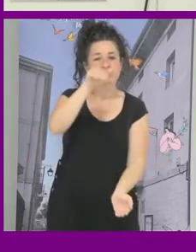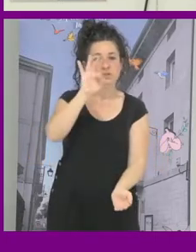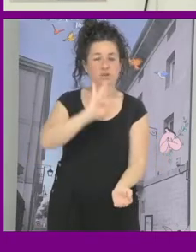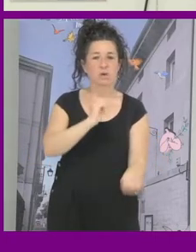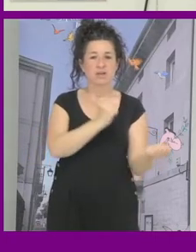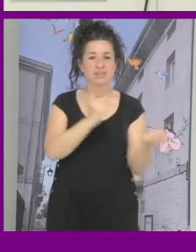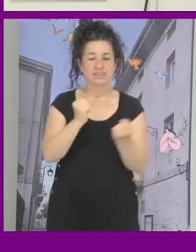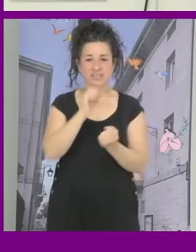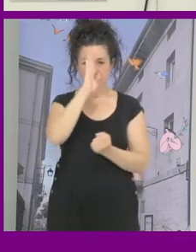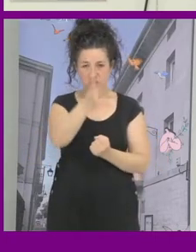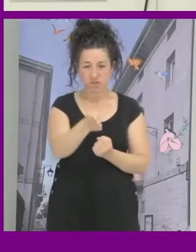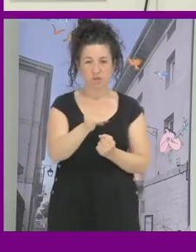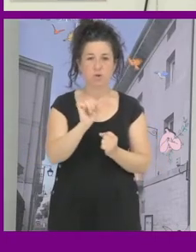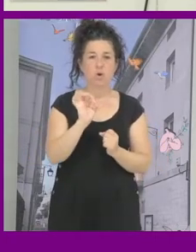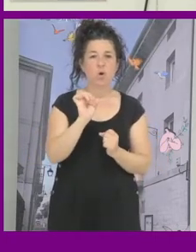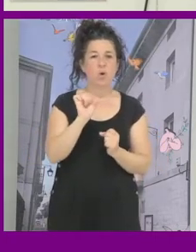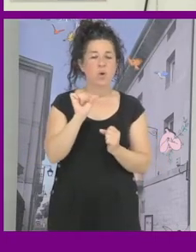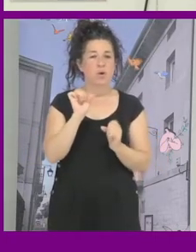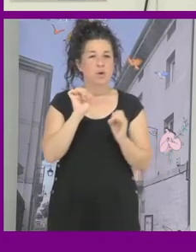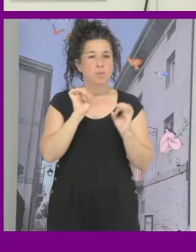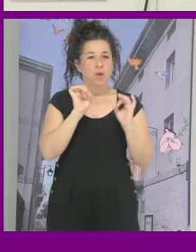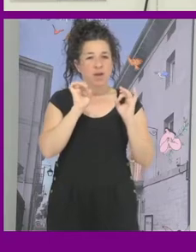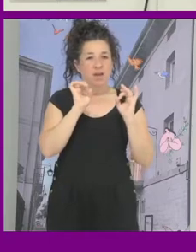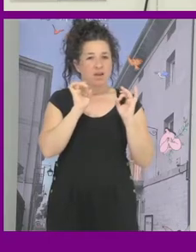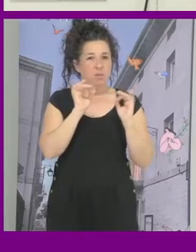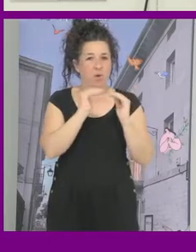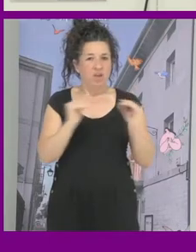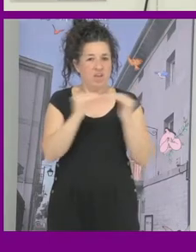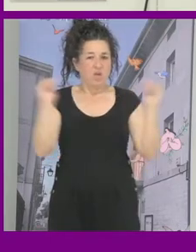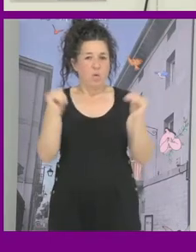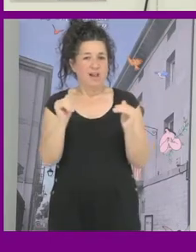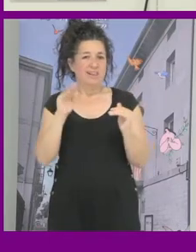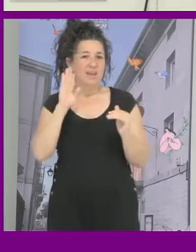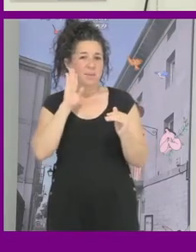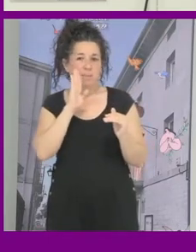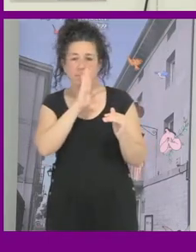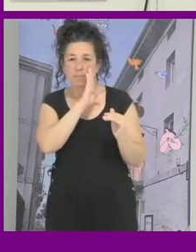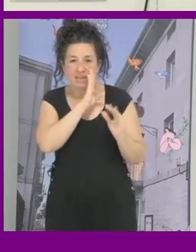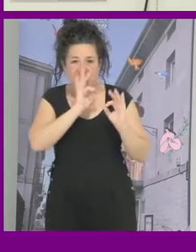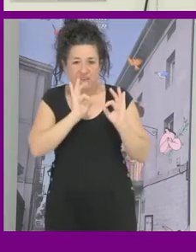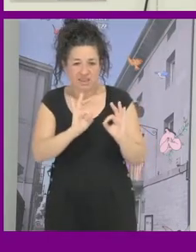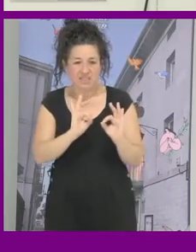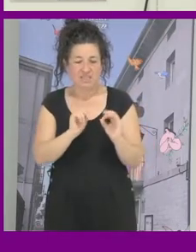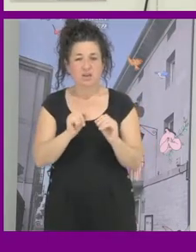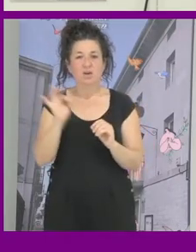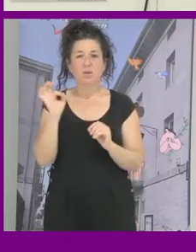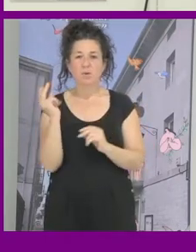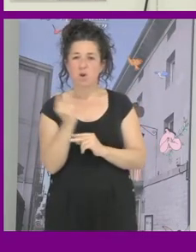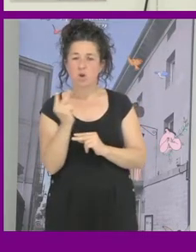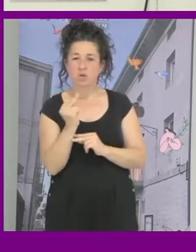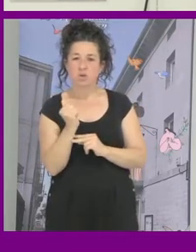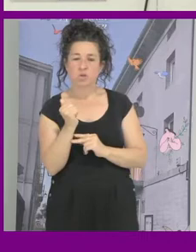instituzioa intimitatean eta maitasun sexualean datzan baino gehiago. Biek ezartzen dituzten aginduen eta baldintzen